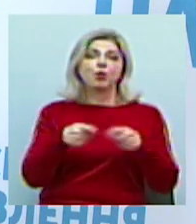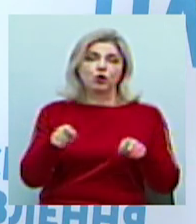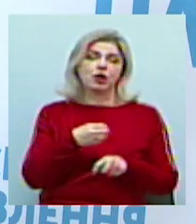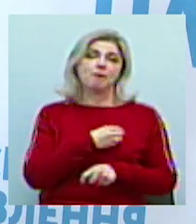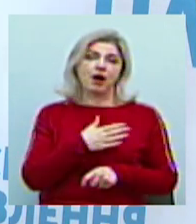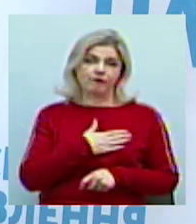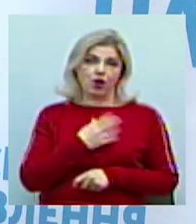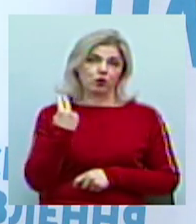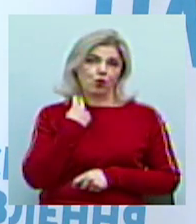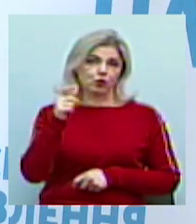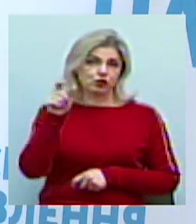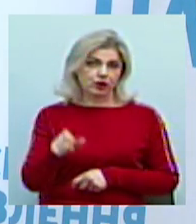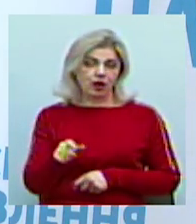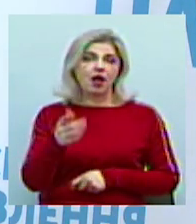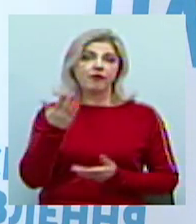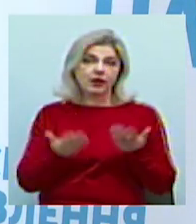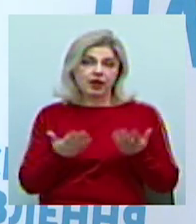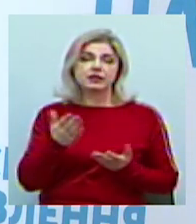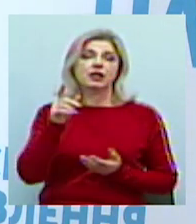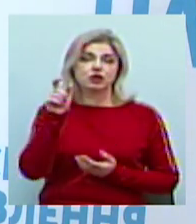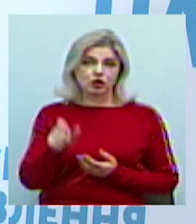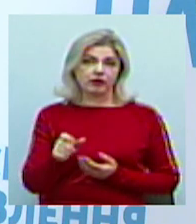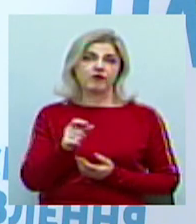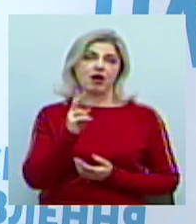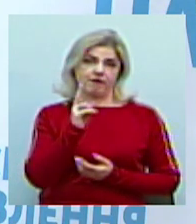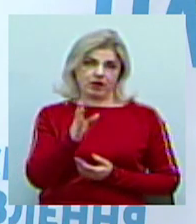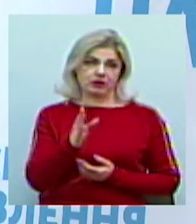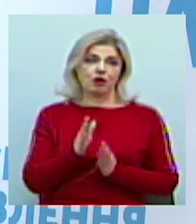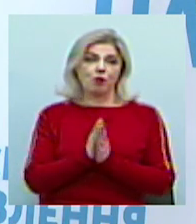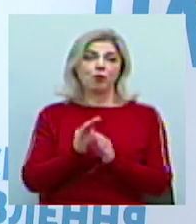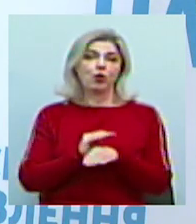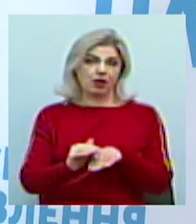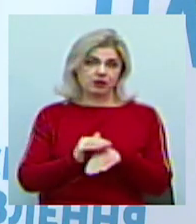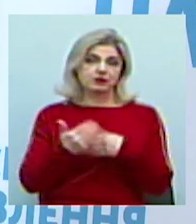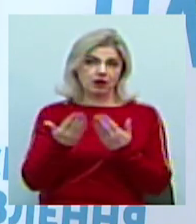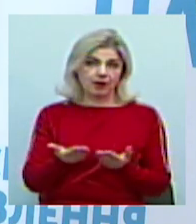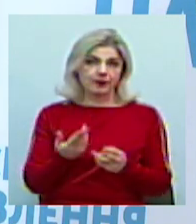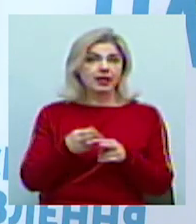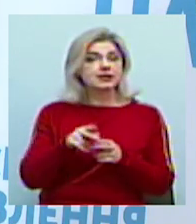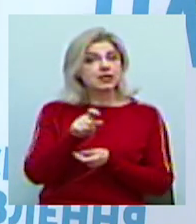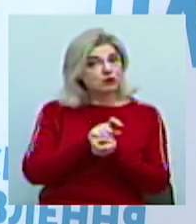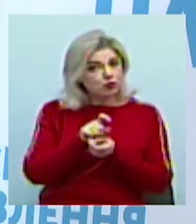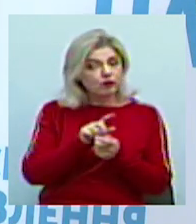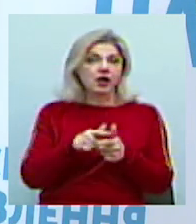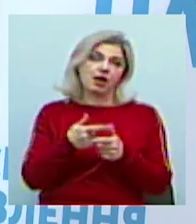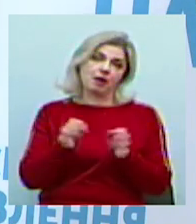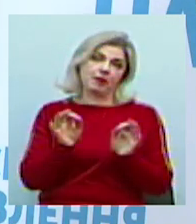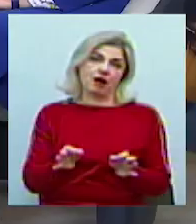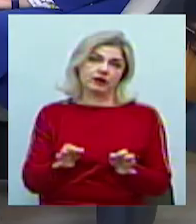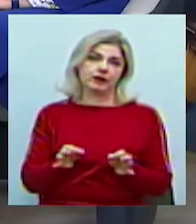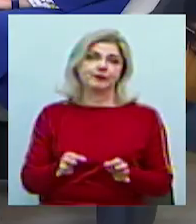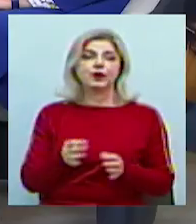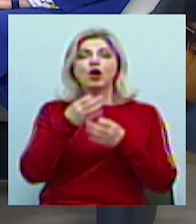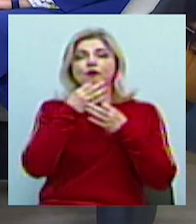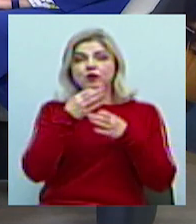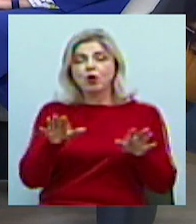майна боржників, навіть якщо це майно – квартира. Будь ласка, це чутки чи це правда? Я хочу сказати, що в